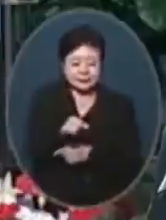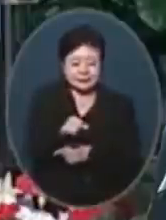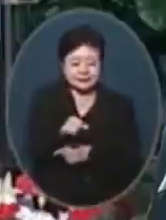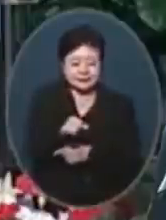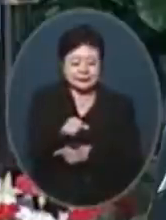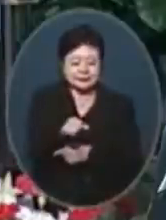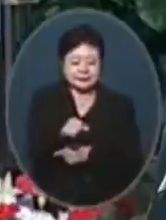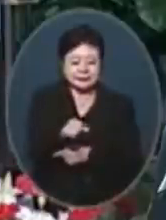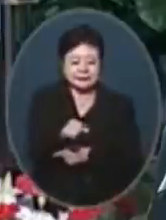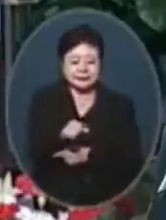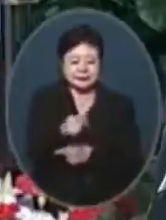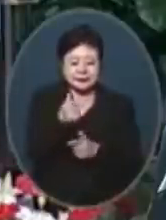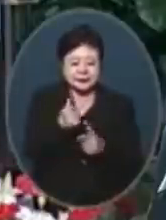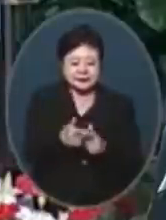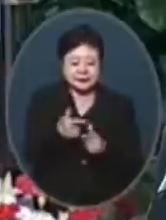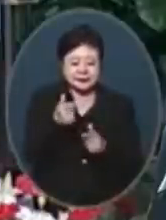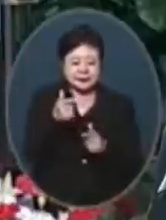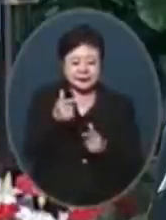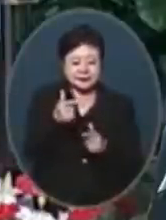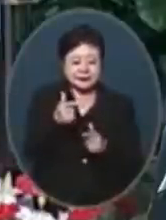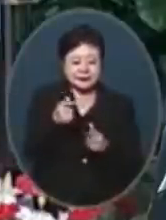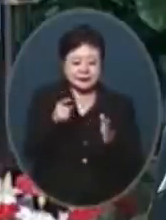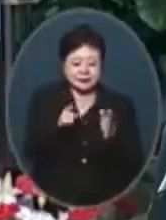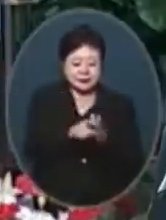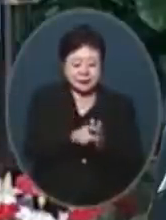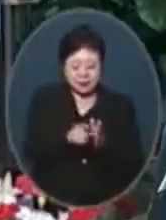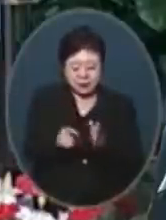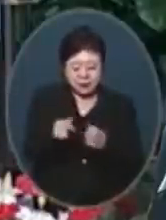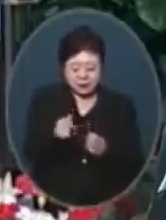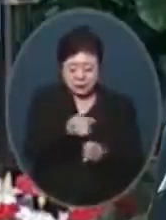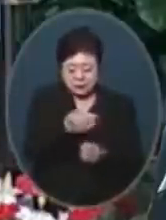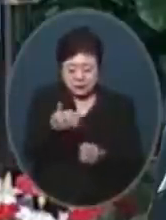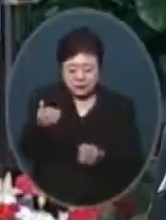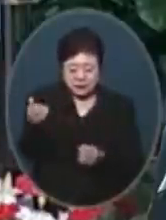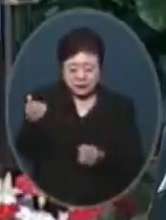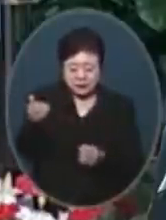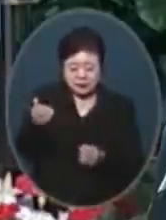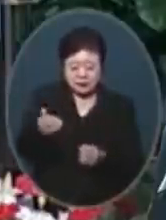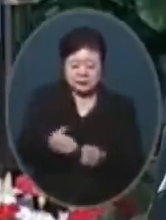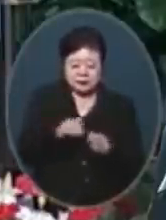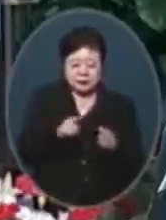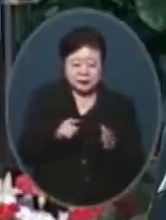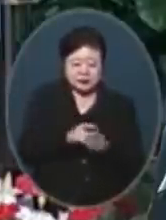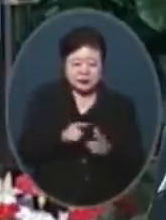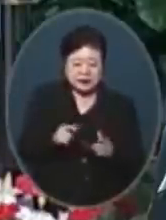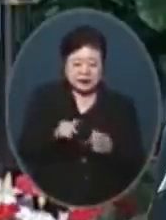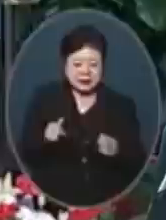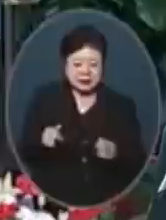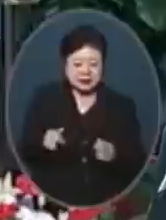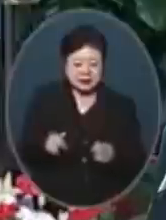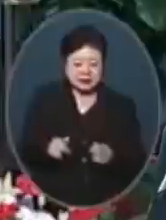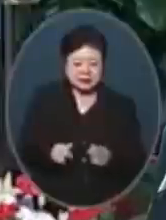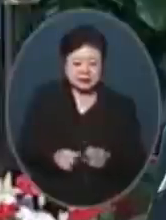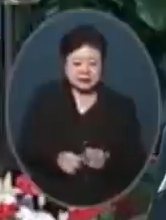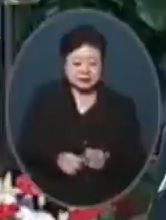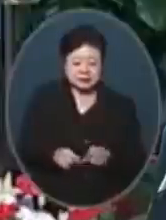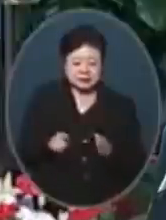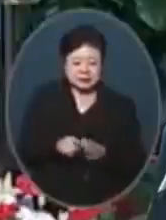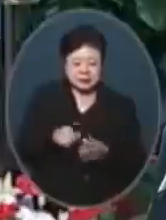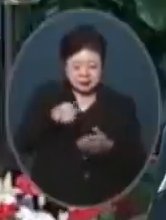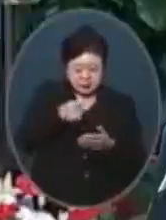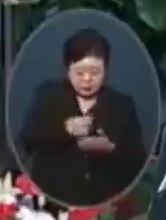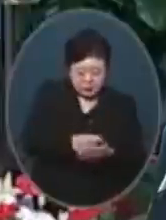여러분 가운데 예수님을 믿었다가 타락한 사람은 오늘 믿지도 아니했으나 오늘 믿기를 원하시는